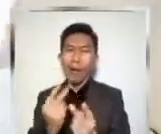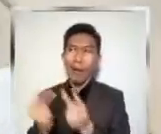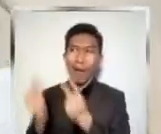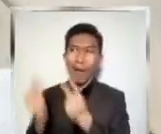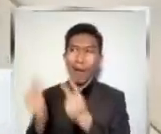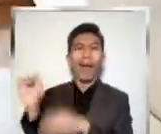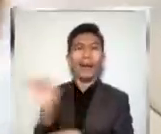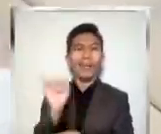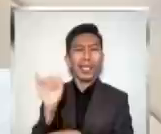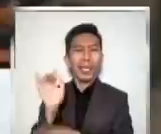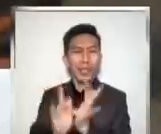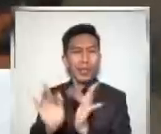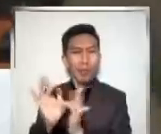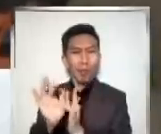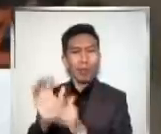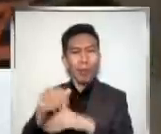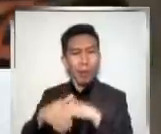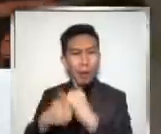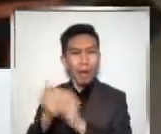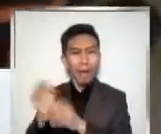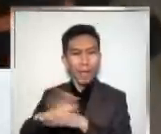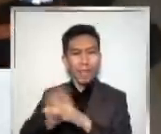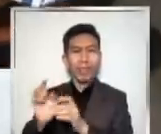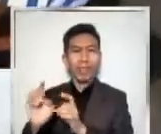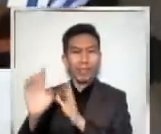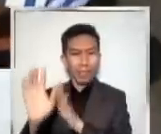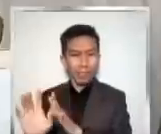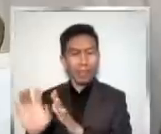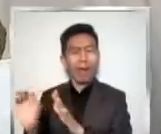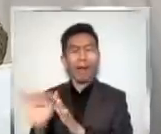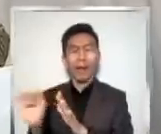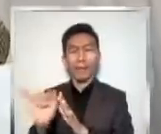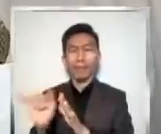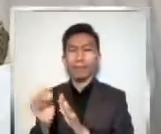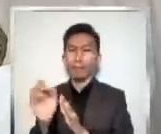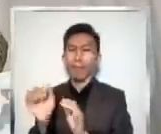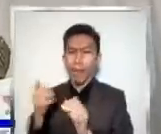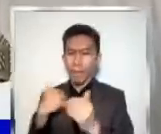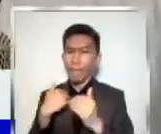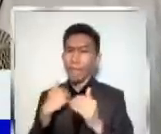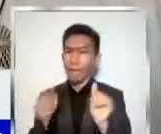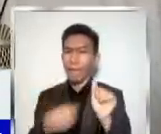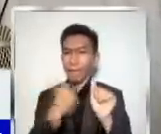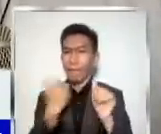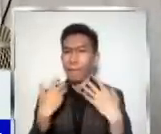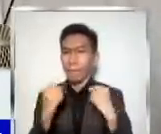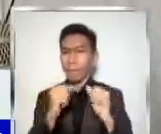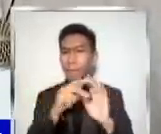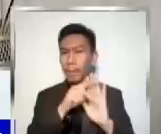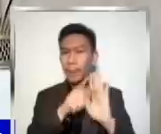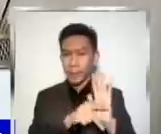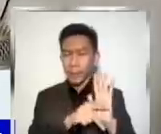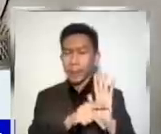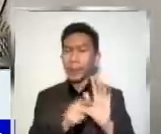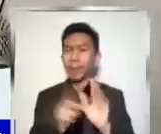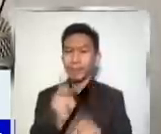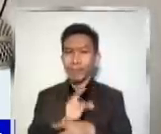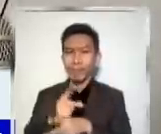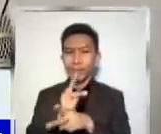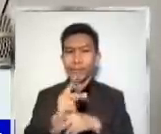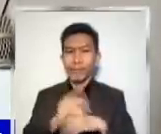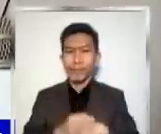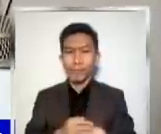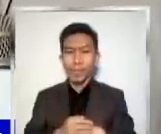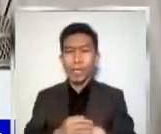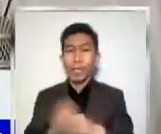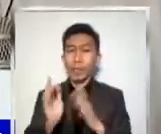Pribadong pagdiriwang daw ito at mahigpit ding sinunod ang health protocols. Gaya ng ginawa ni Kristo, niyakap niya ang